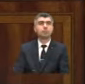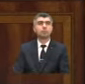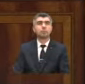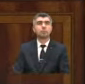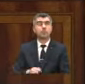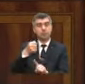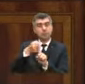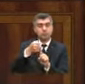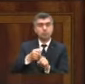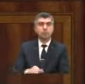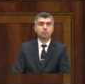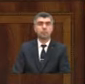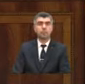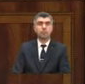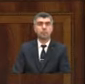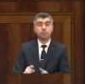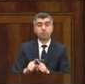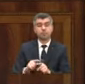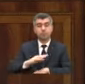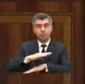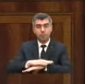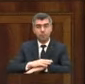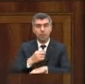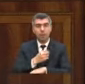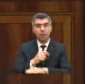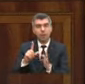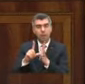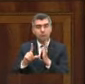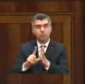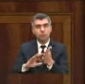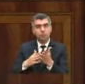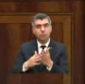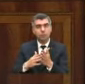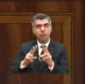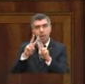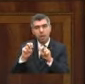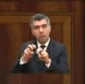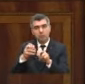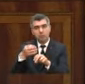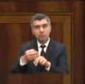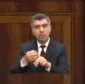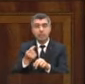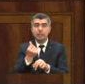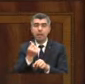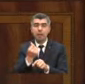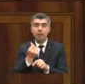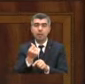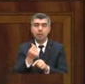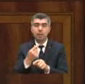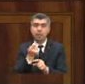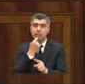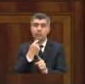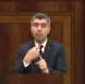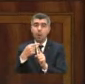على وضع ضوابط قانونية وتنظيمية لمراقبة أثمنة الأدوية لأنها